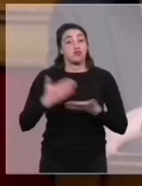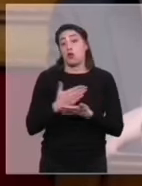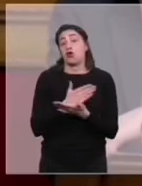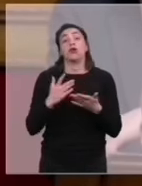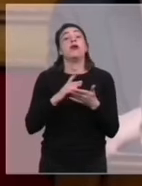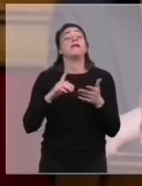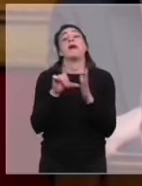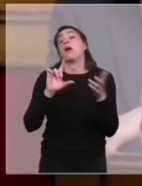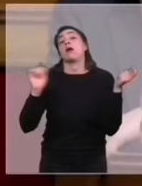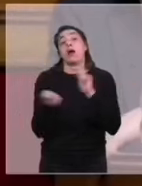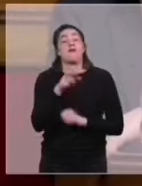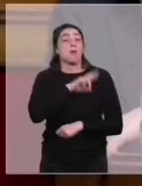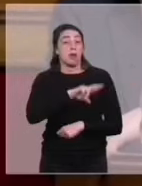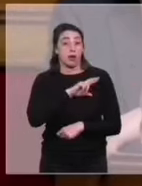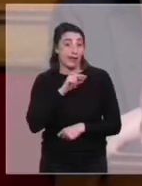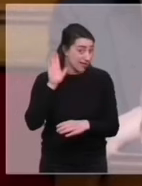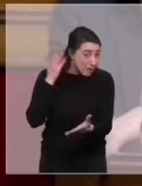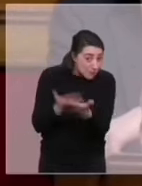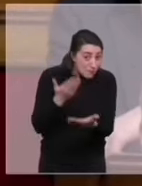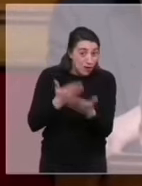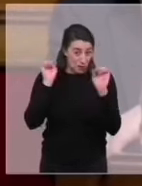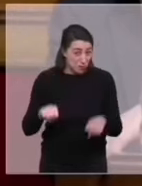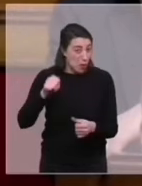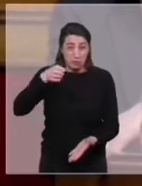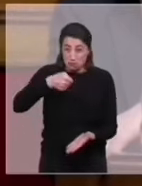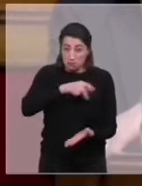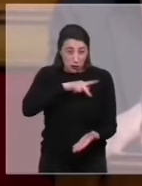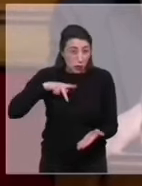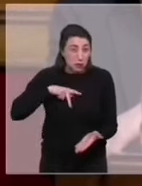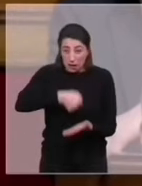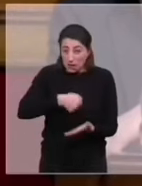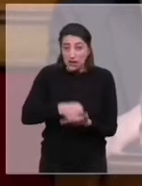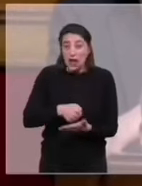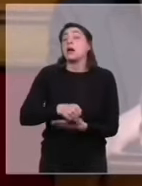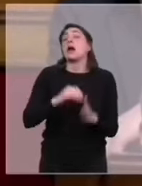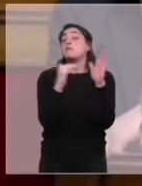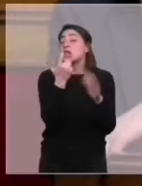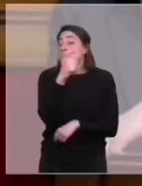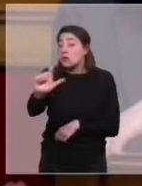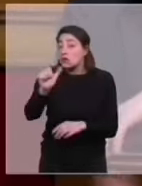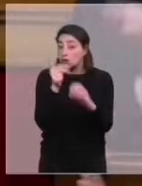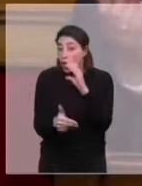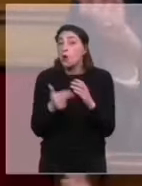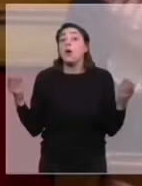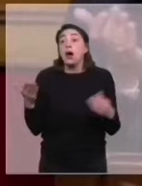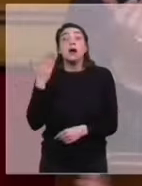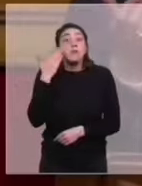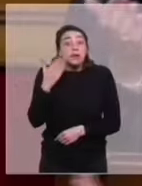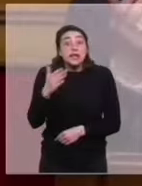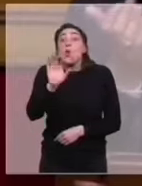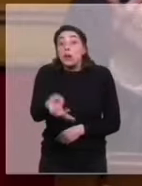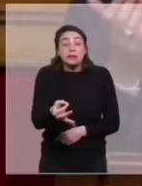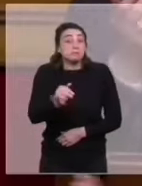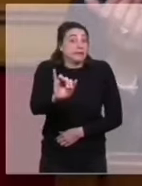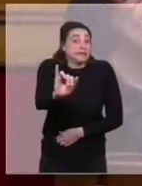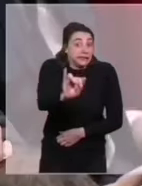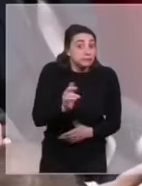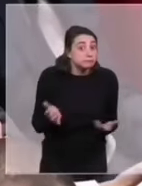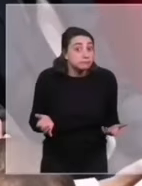retraites propose une pension minimale à 1200 euros pour tous, et si tel n'est pas le cas, nous dire combien de personnes seraient concernées? Il s'agit d'un